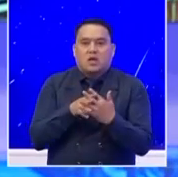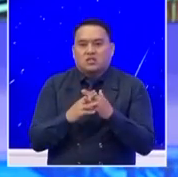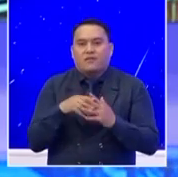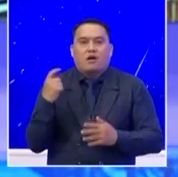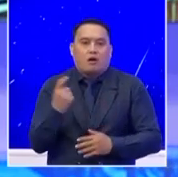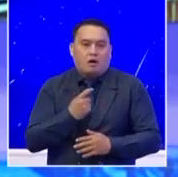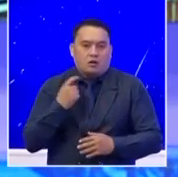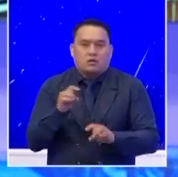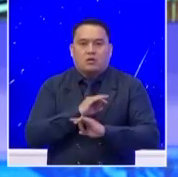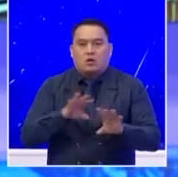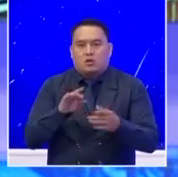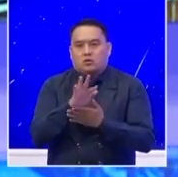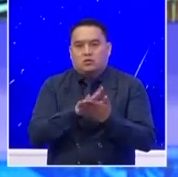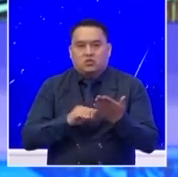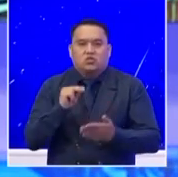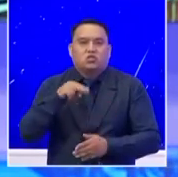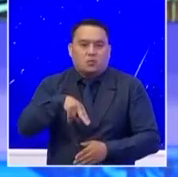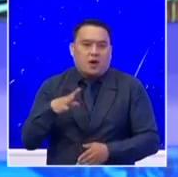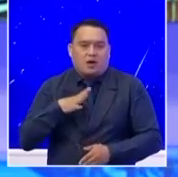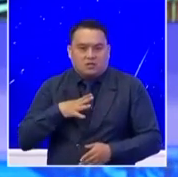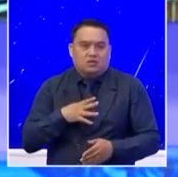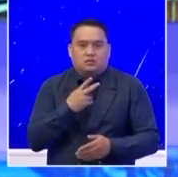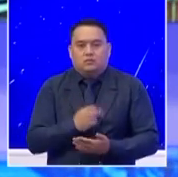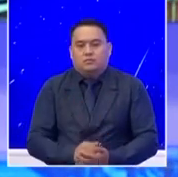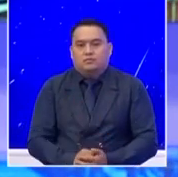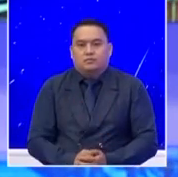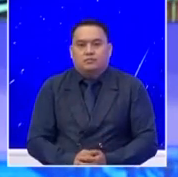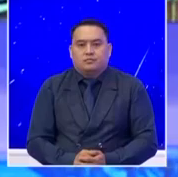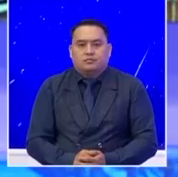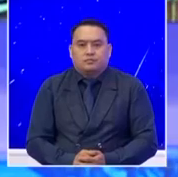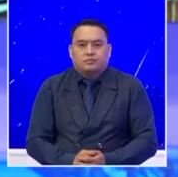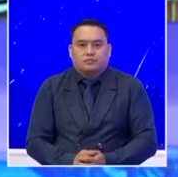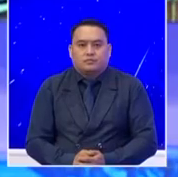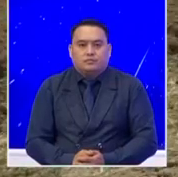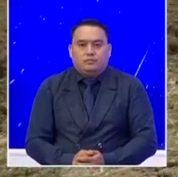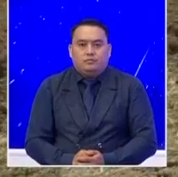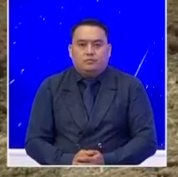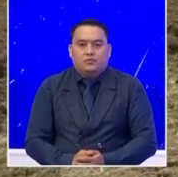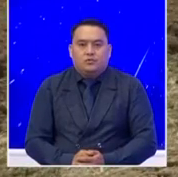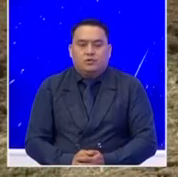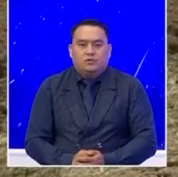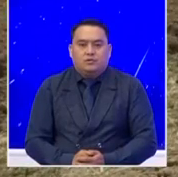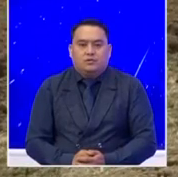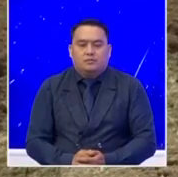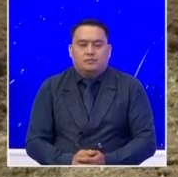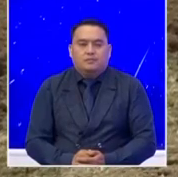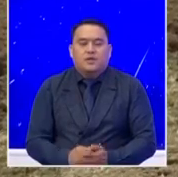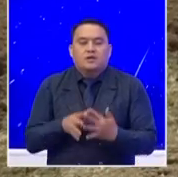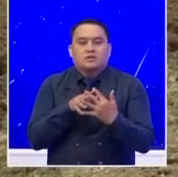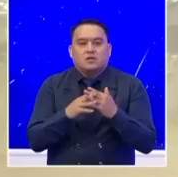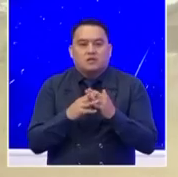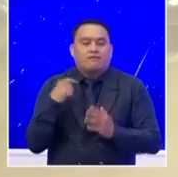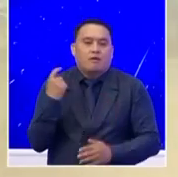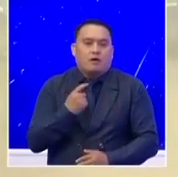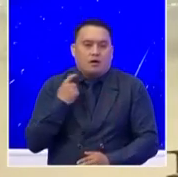сельского хозяйства в Райымбекском районе в условиях ЧП, смотрите в следующем материале. Пассивная компания крестьянского хозяйства